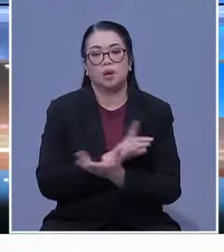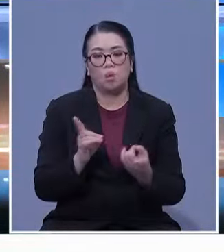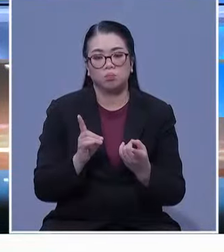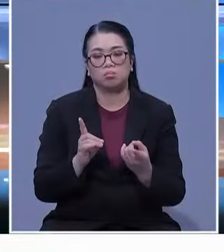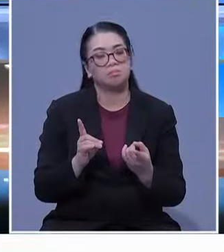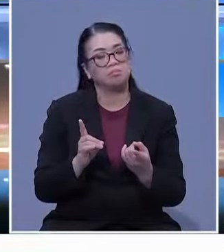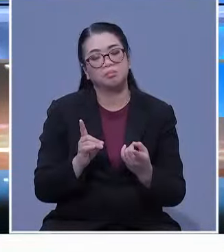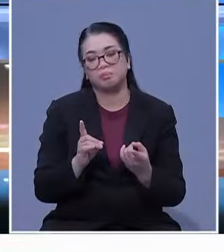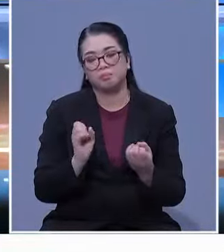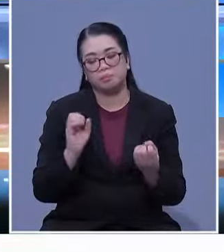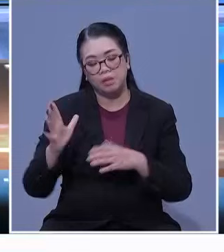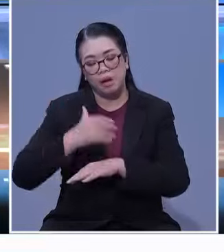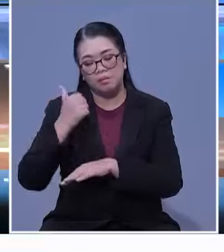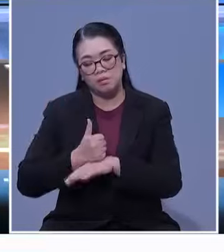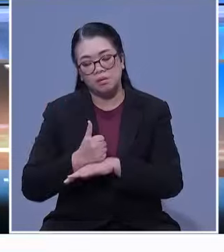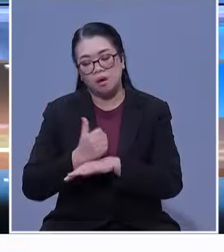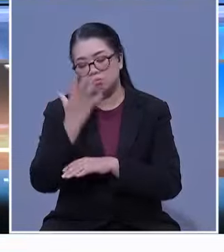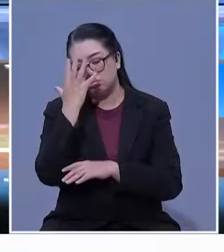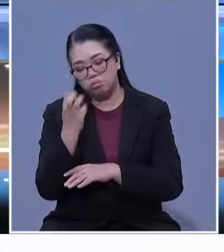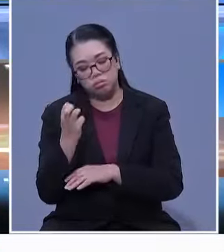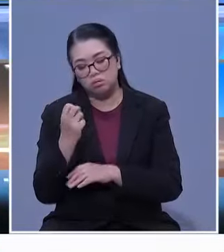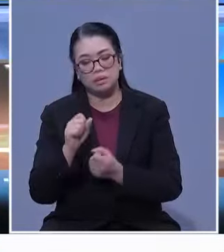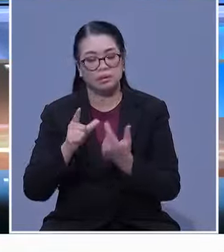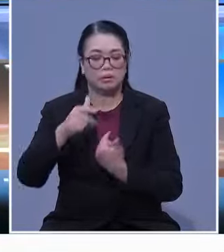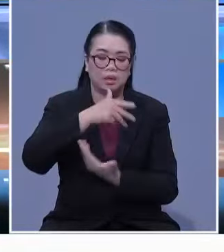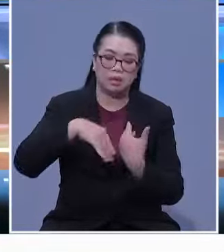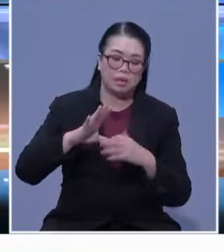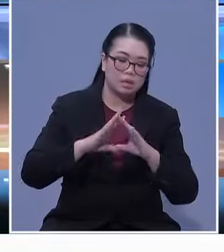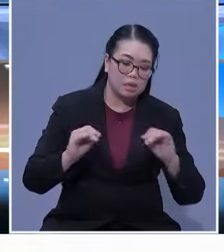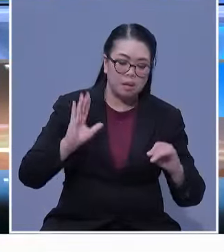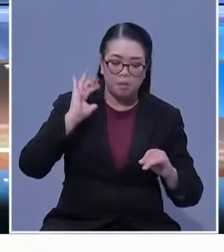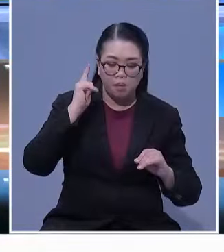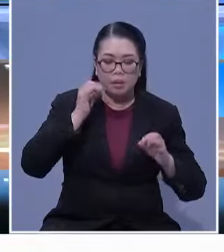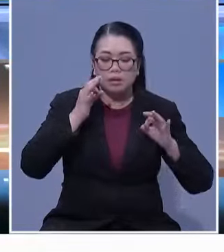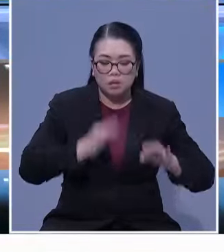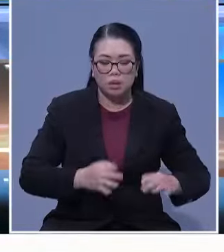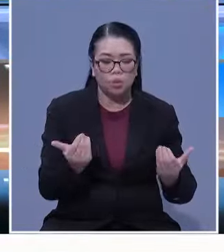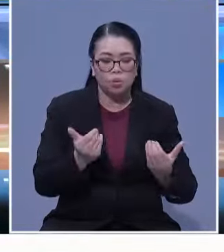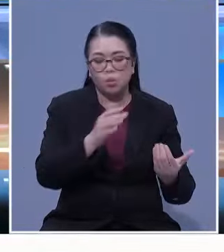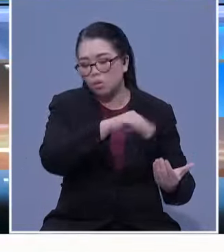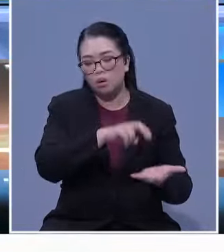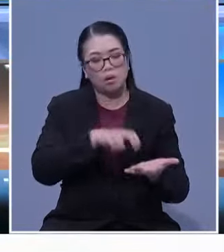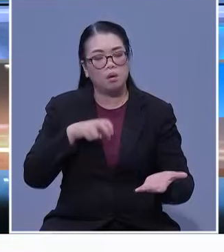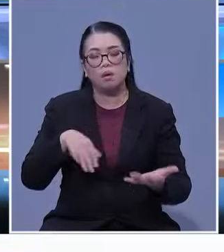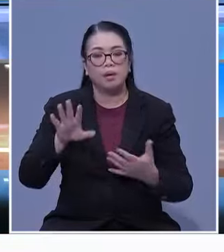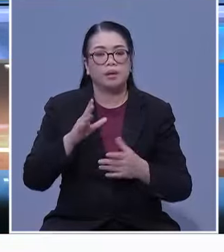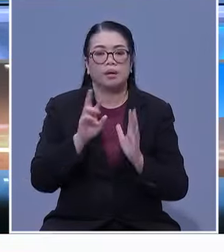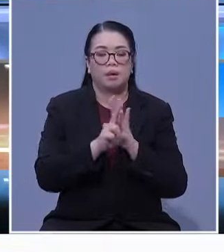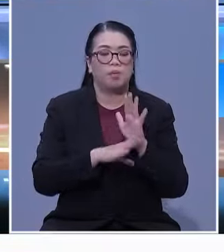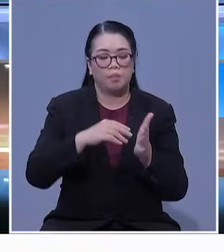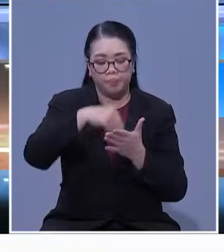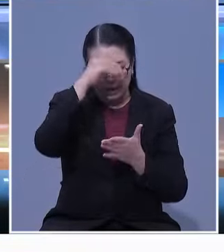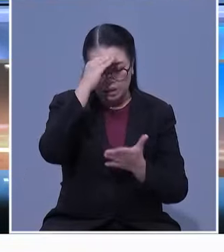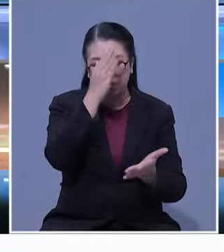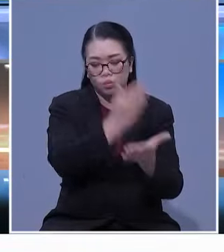กร่อนการเมืองหม่นหมองเศรษฐกิจซบเซาพ่อแม่ก็เลยตัดสินใจดึงลูกออกจากระบบการศึกษาคือให้ออกกลาง